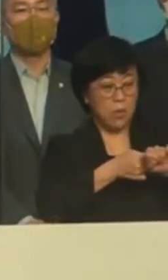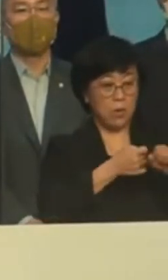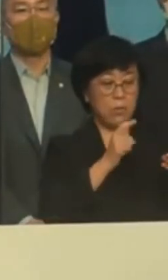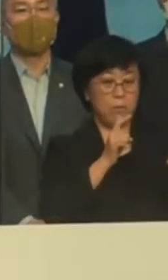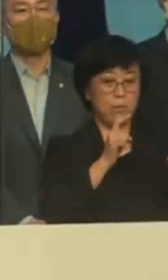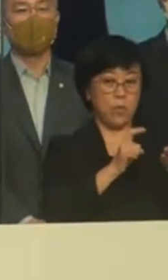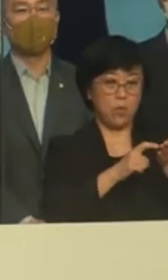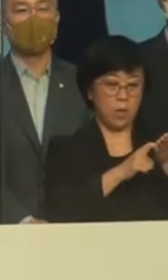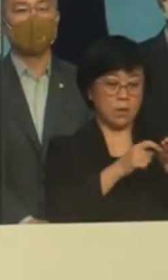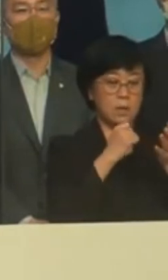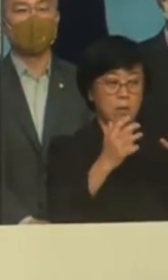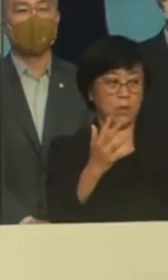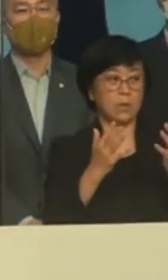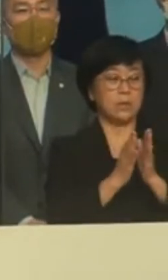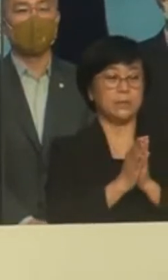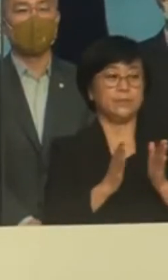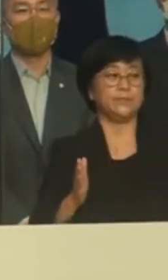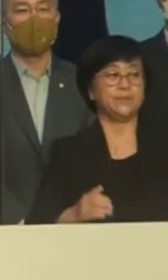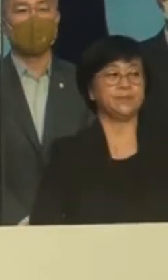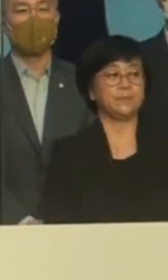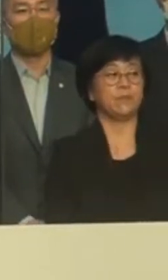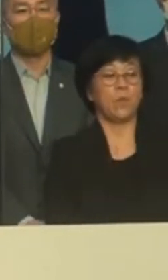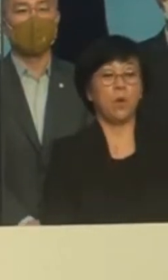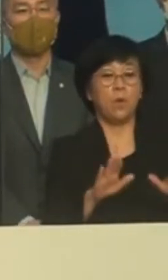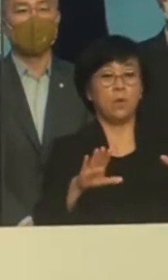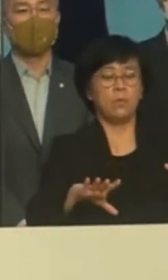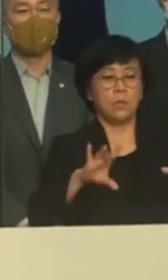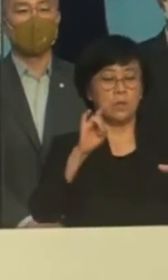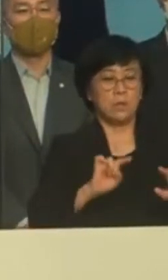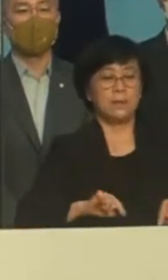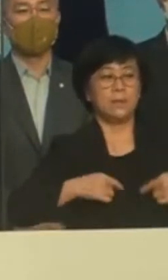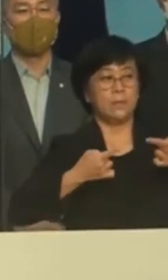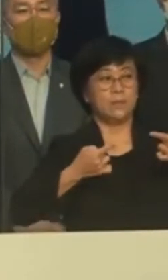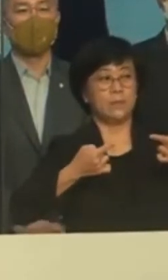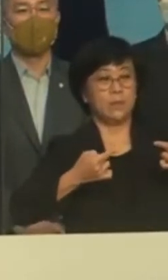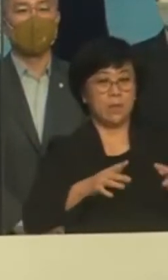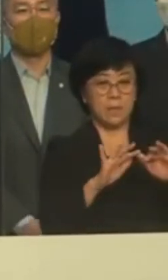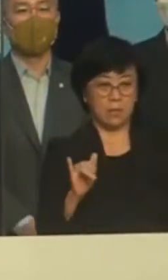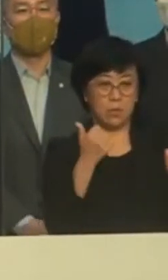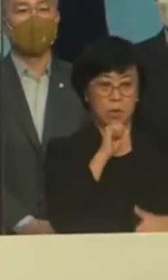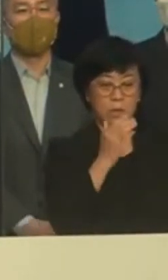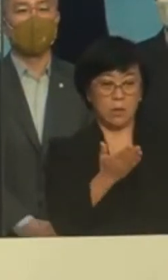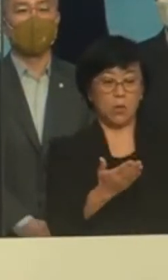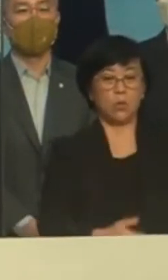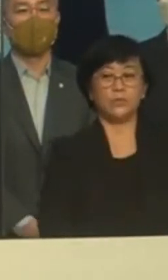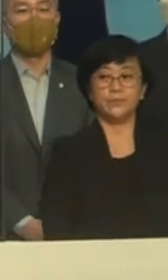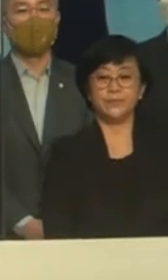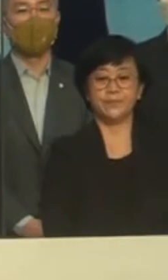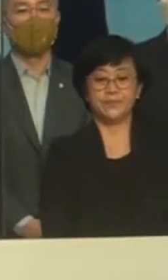촉구하는 그런 기자회견을 시작하겠습니다. 오늘 먼저 참석하신 분들 기대를 해드리고 그리고